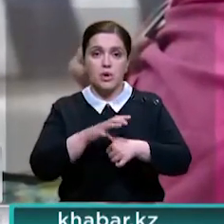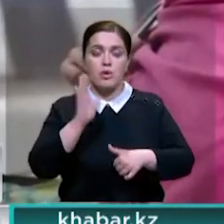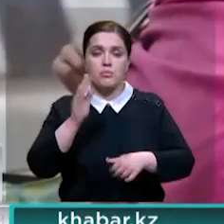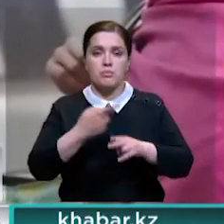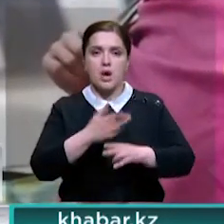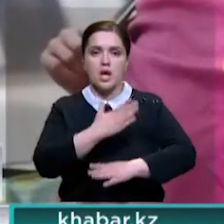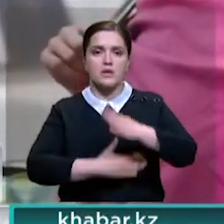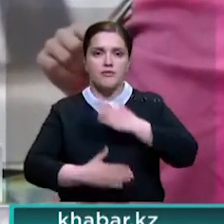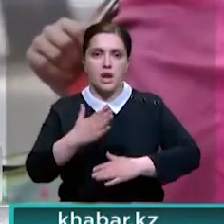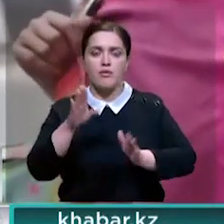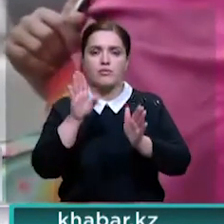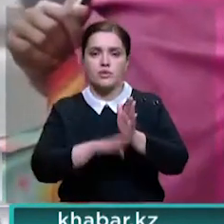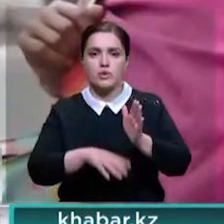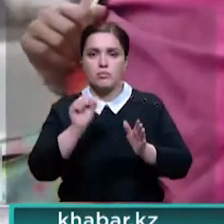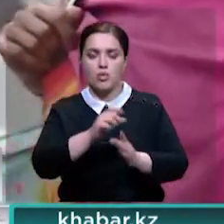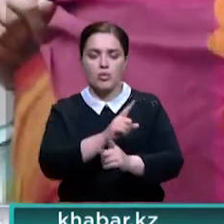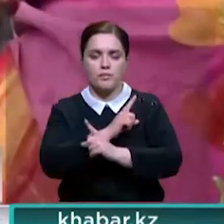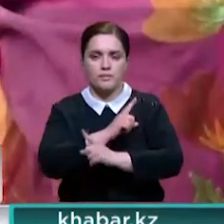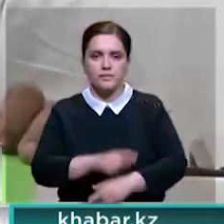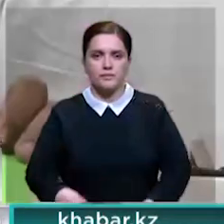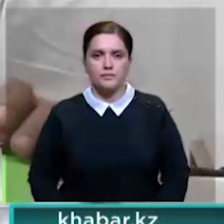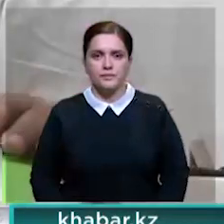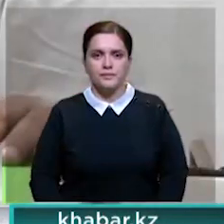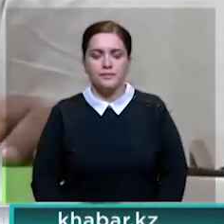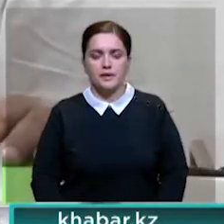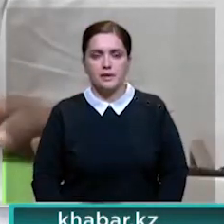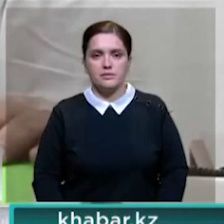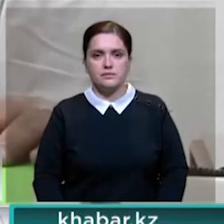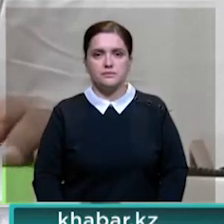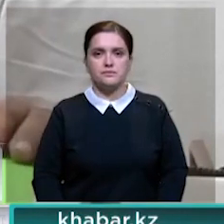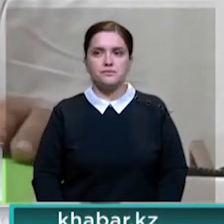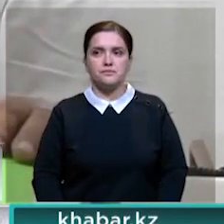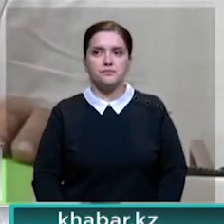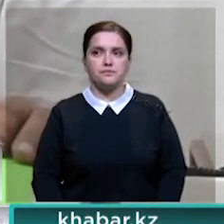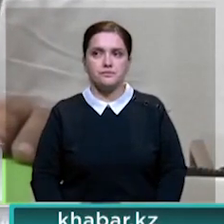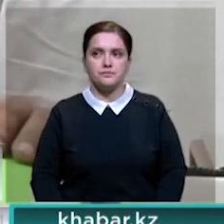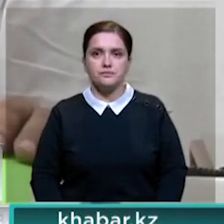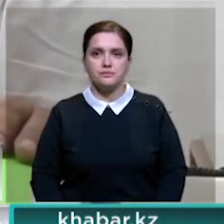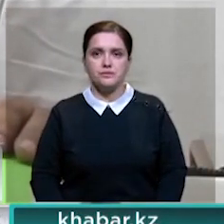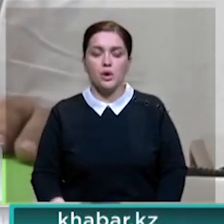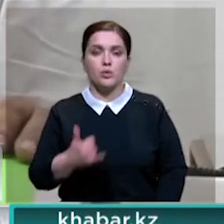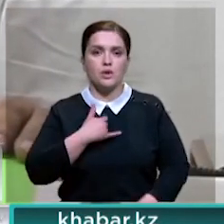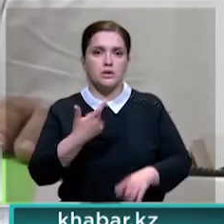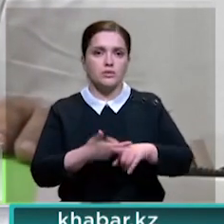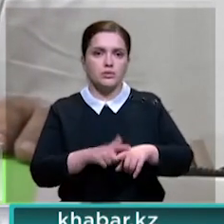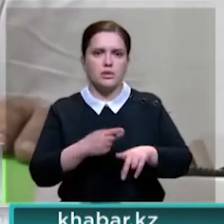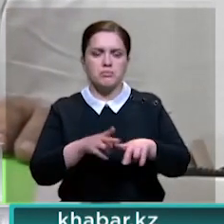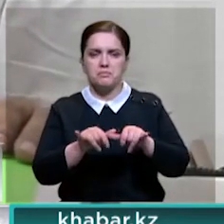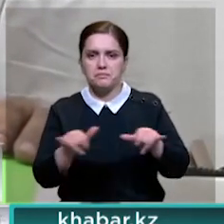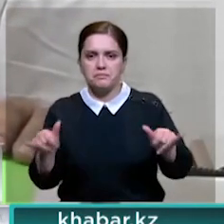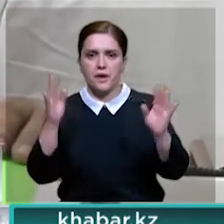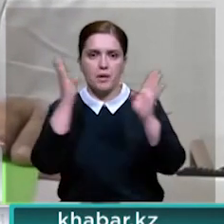грозит инвалидность в худшем летальный исход со у нас очень способствует клеммы для